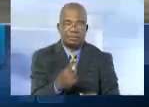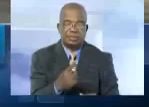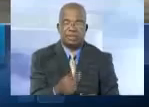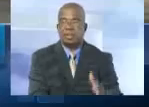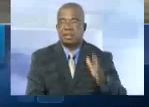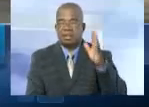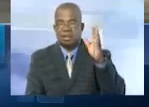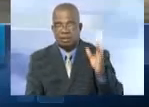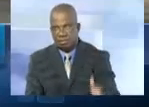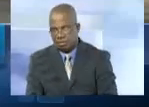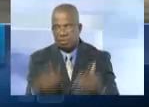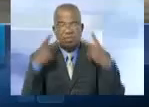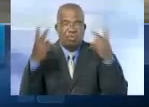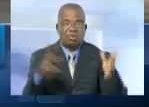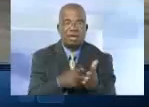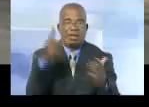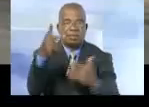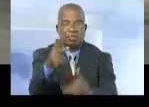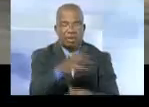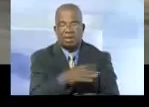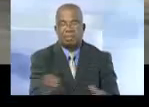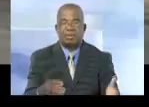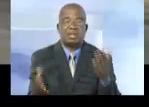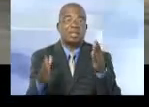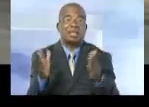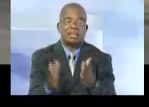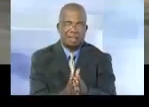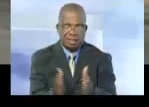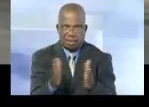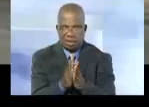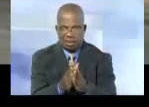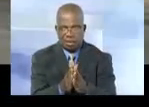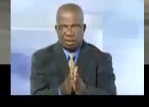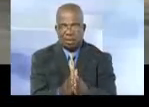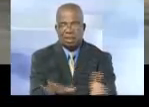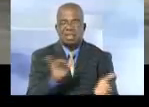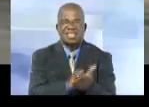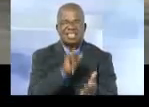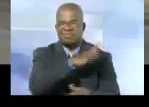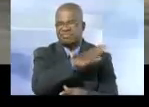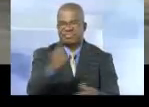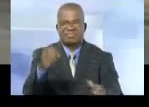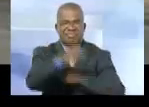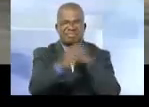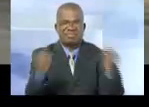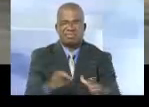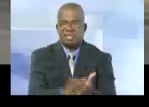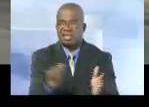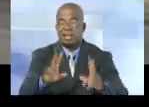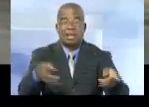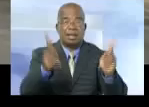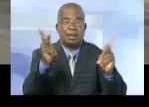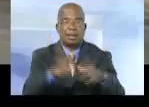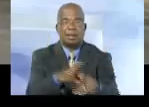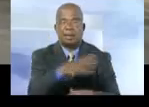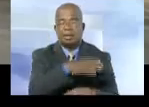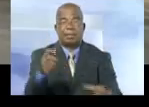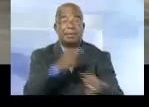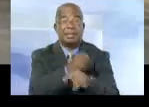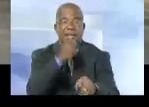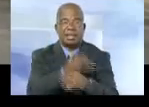agendas, la programmation des réunions facilitées. C'est aussi des outils de collaboration. Pour voir un